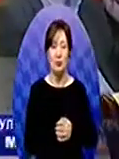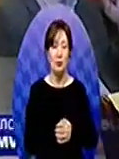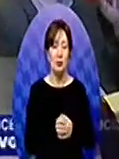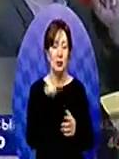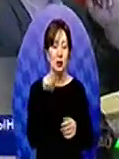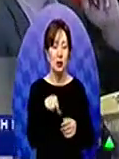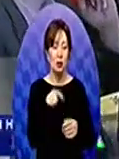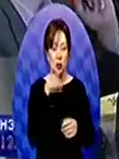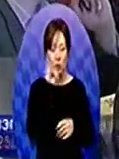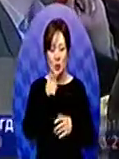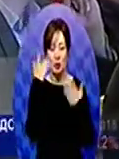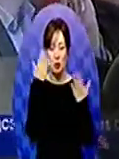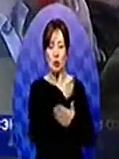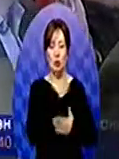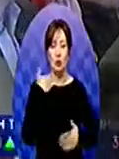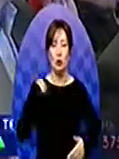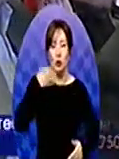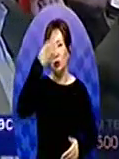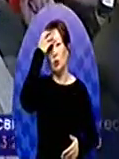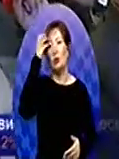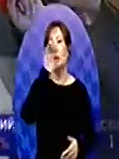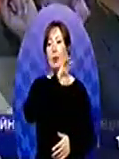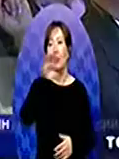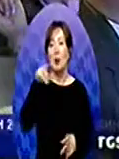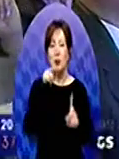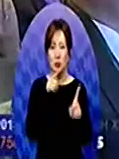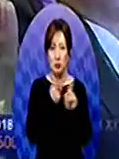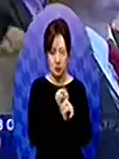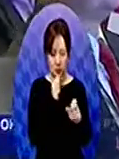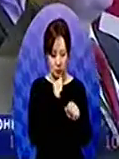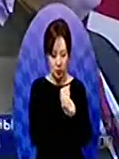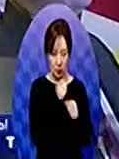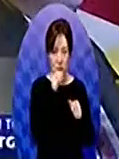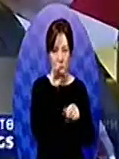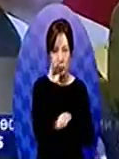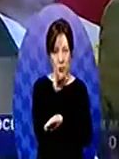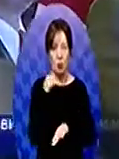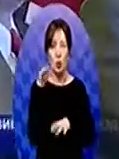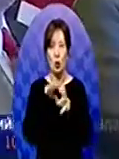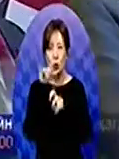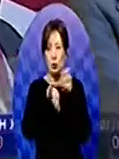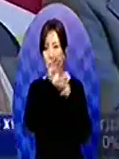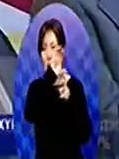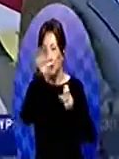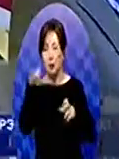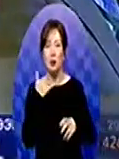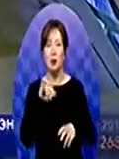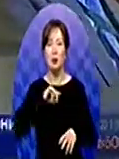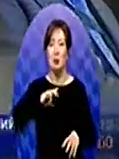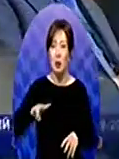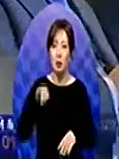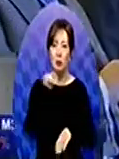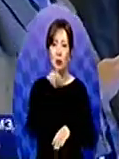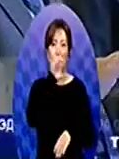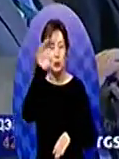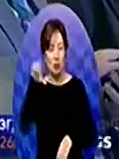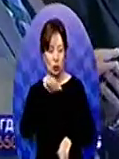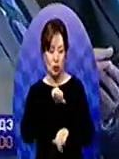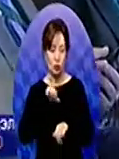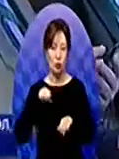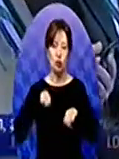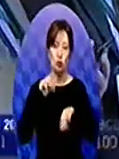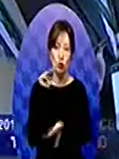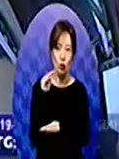төрийн байгуулалтын байнгын хорооны ажлын хэсгийн гишүүд, олон улсын байгууллага, улс төрийн зарим нам, төрийн бус байгууллагын төлөөллүүд оролцлоо.